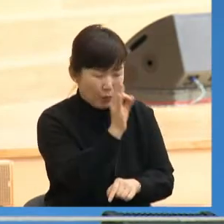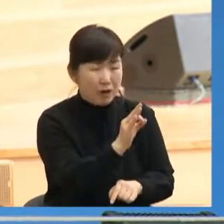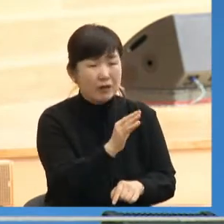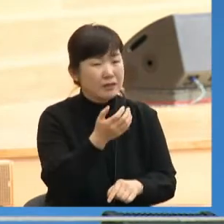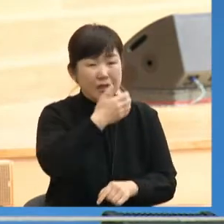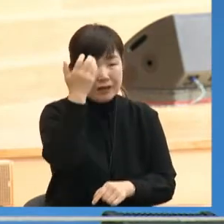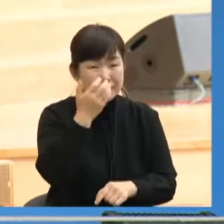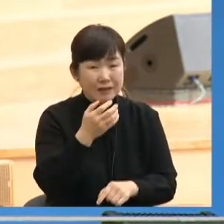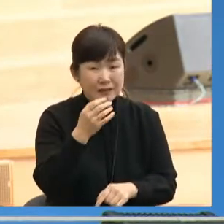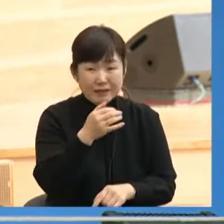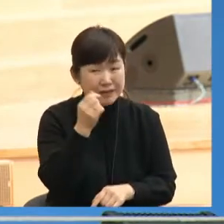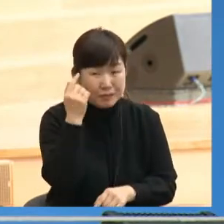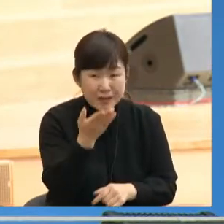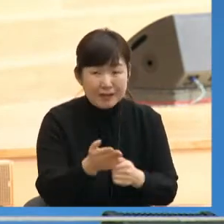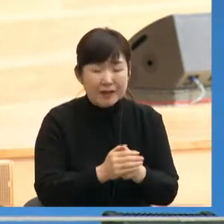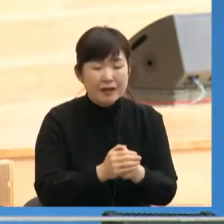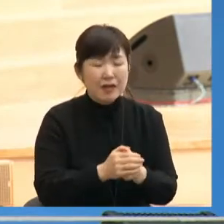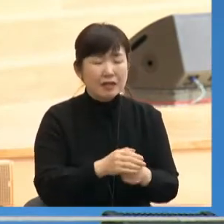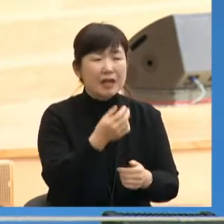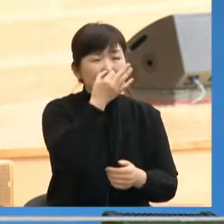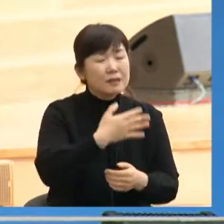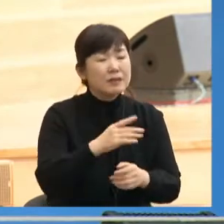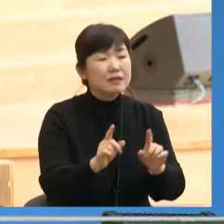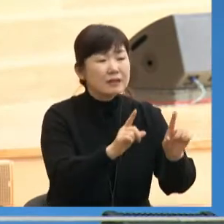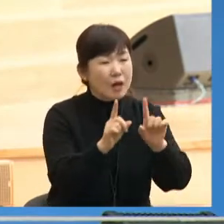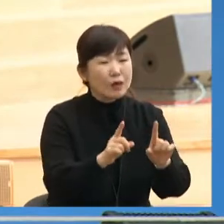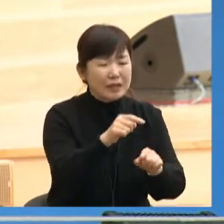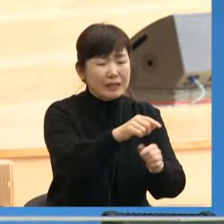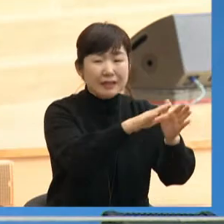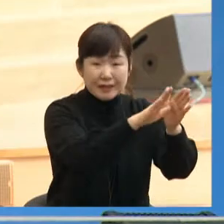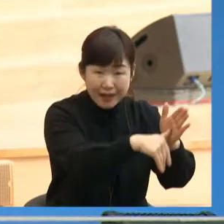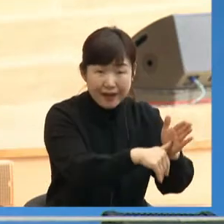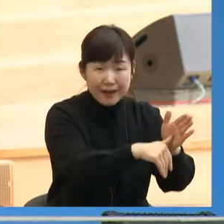상상해 가십니까? 그런 힘든 인생을 살아가고 있는 그때